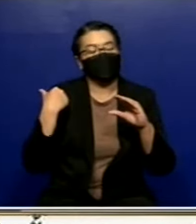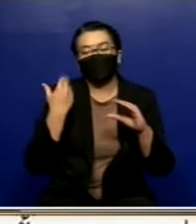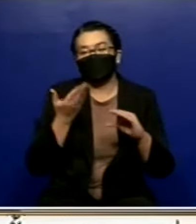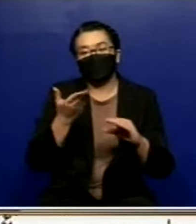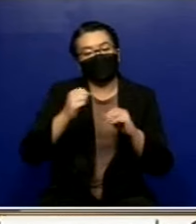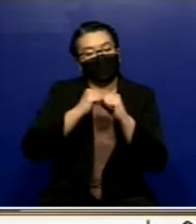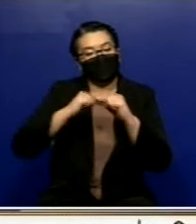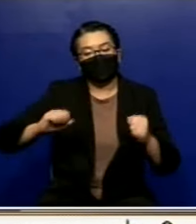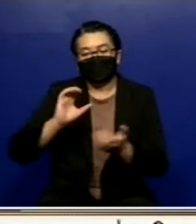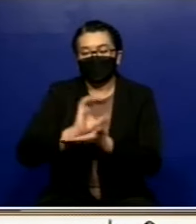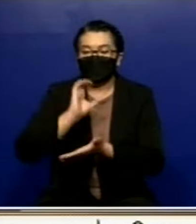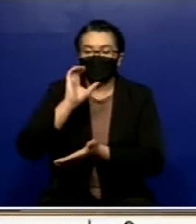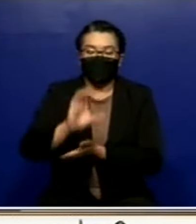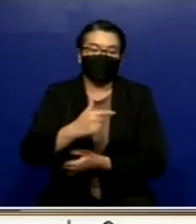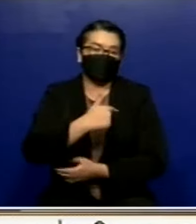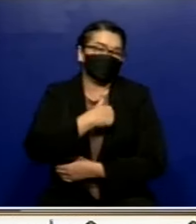ก